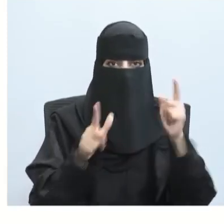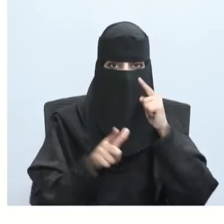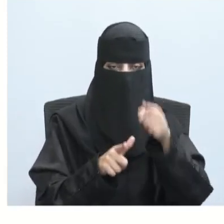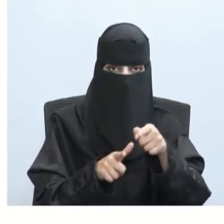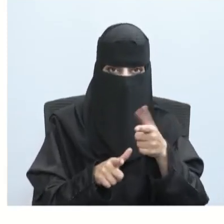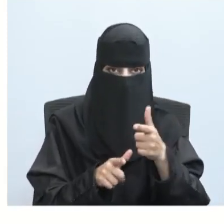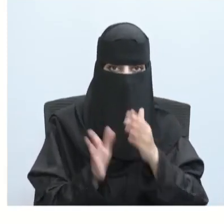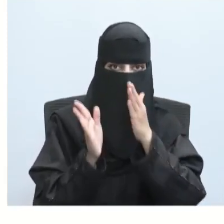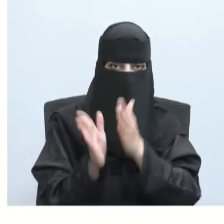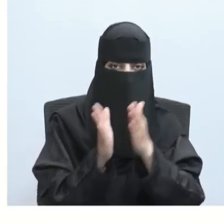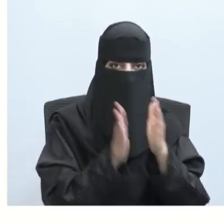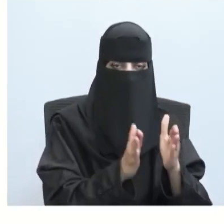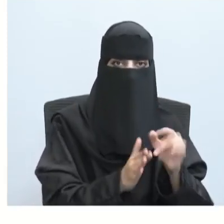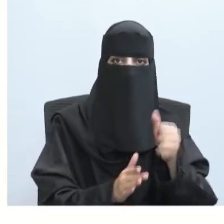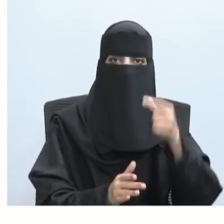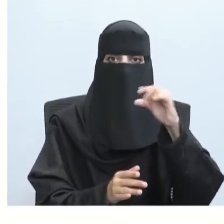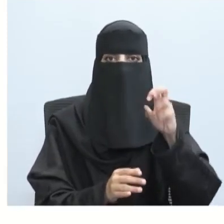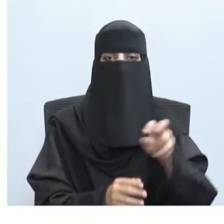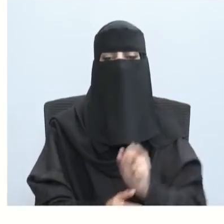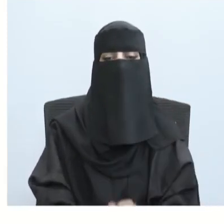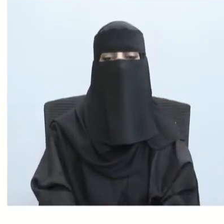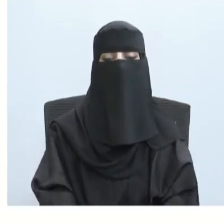حاله او حالات الماده